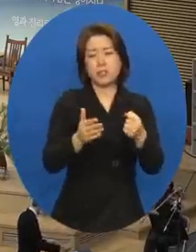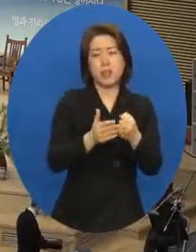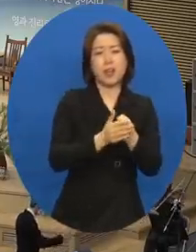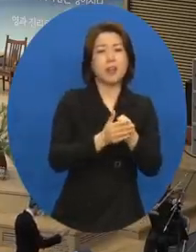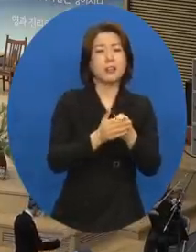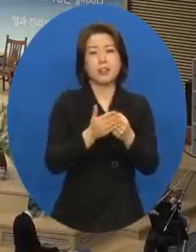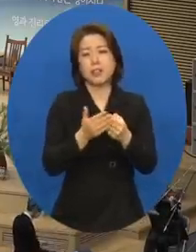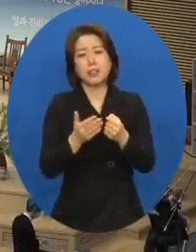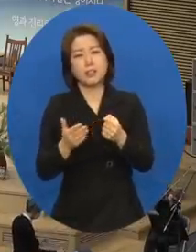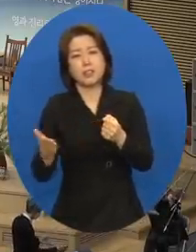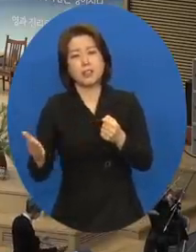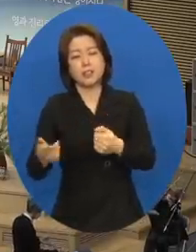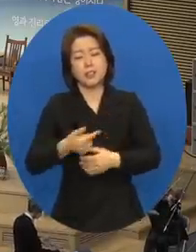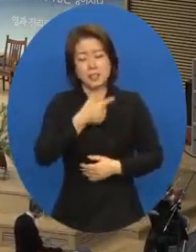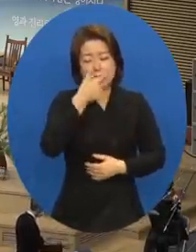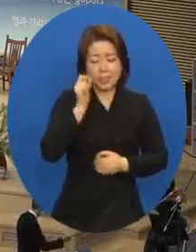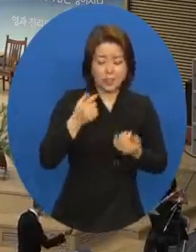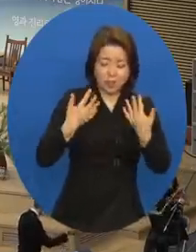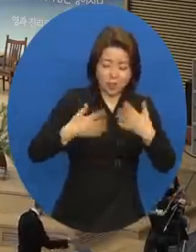순종하며 살리니